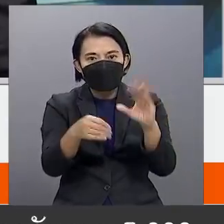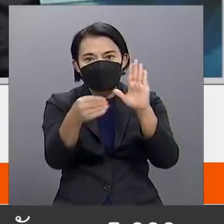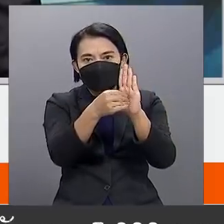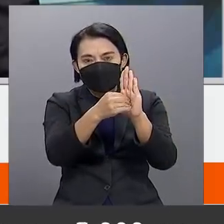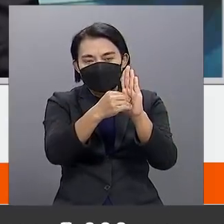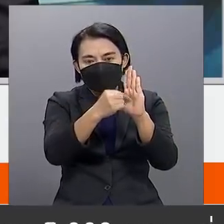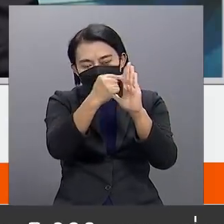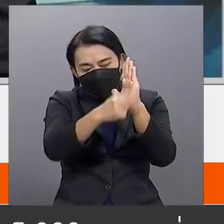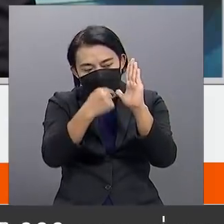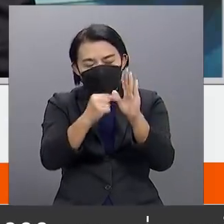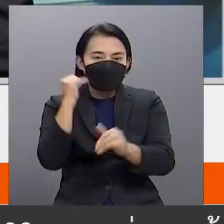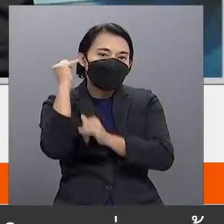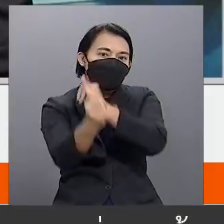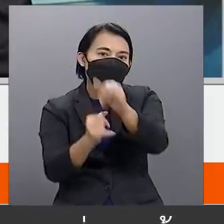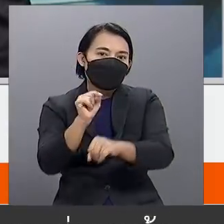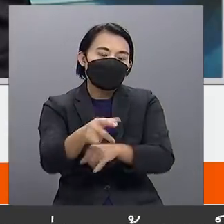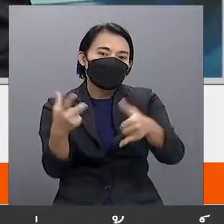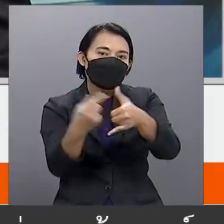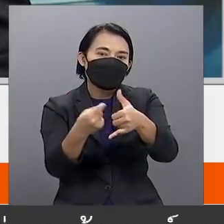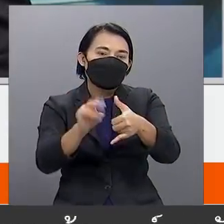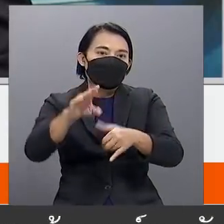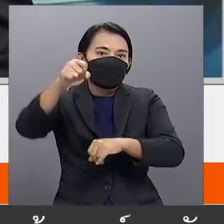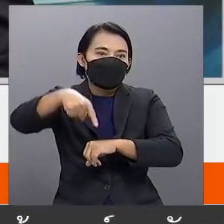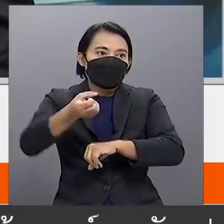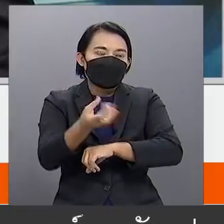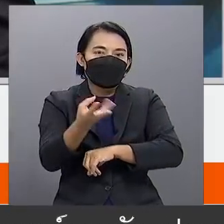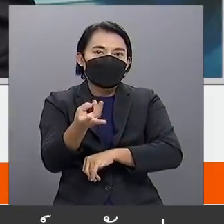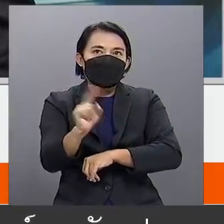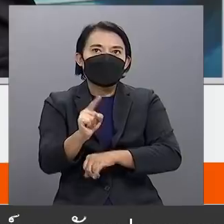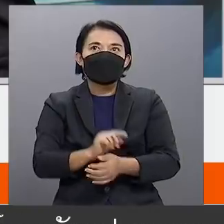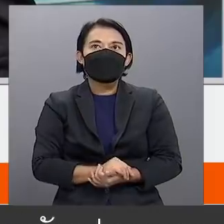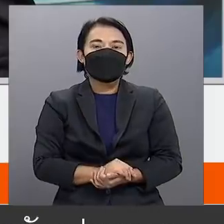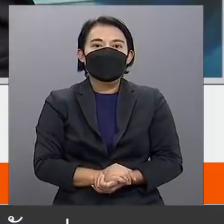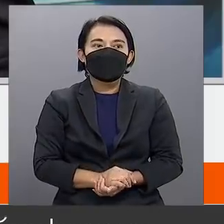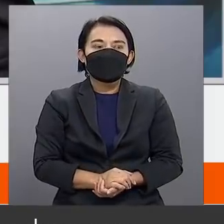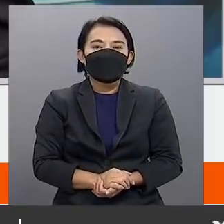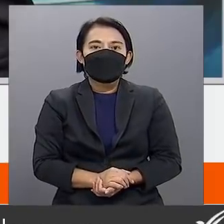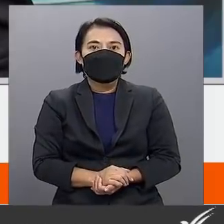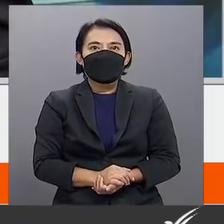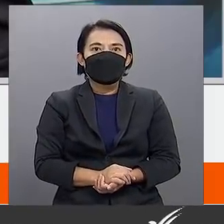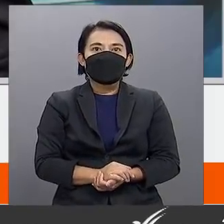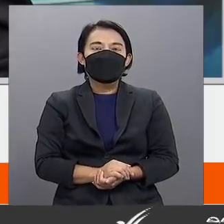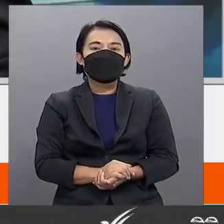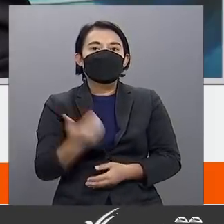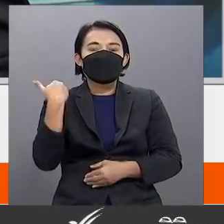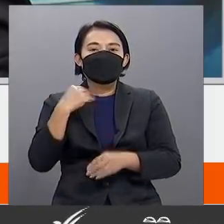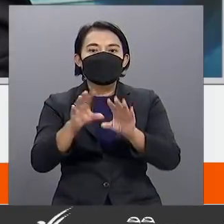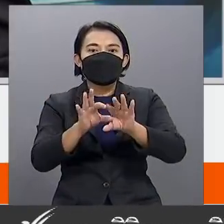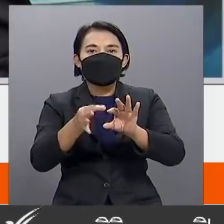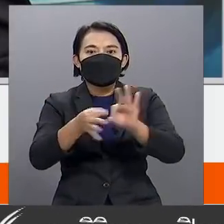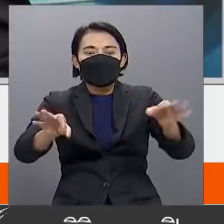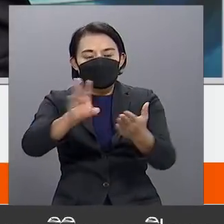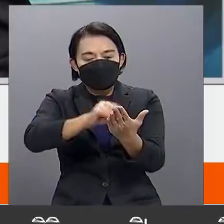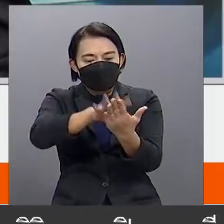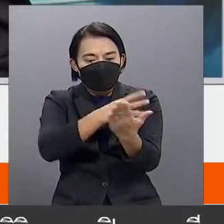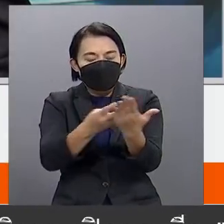ี่สถานิกลแัซื้อปมากน้อยแ่ไหนimir Marvelเรามีเฉพาะข้อมูลตามทะเบียนราดนะครับ แต่วตาม